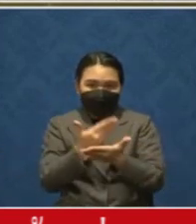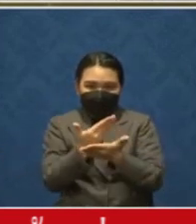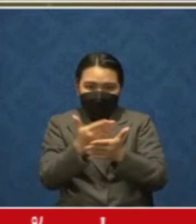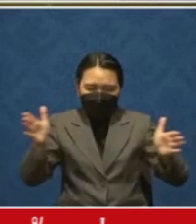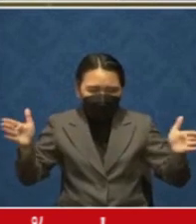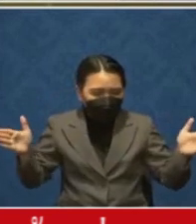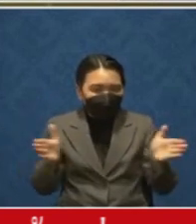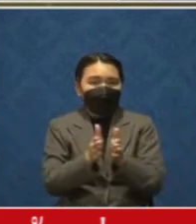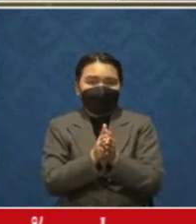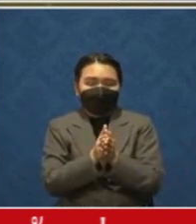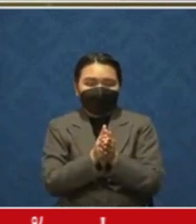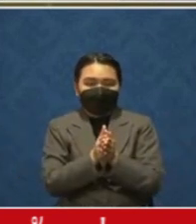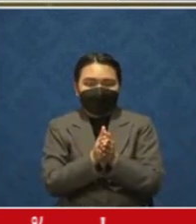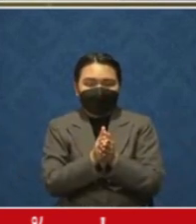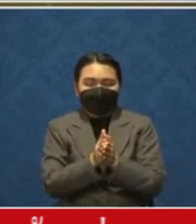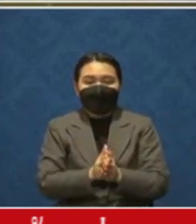มูลค่าทั้งหมดนะครับ